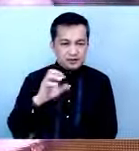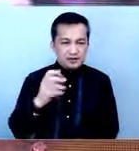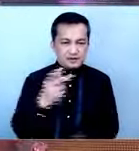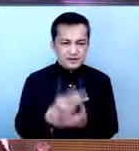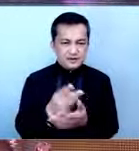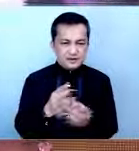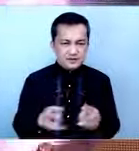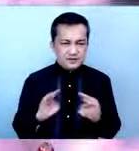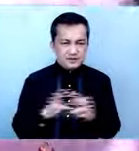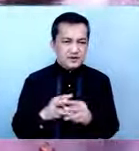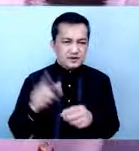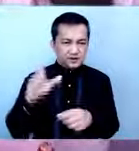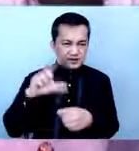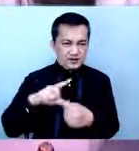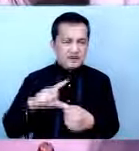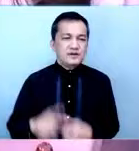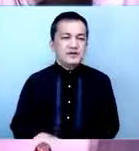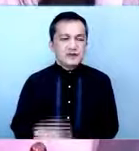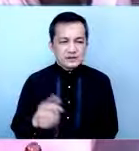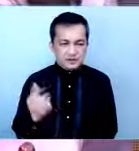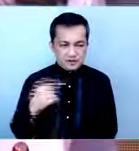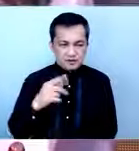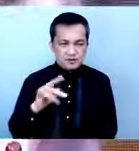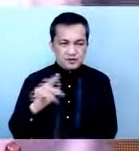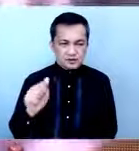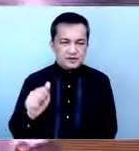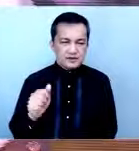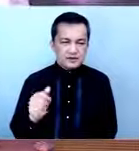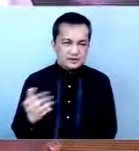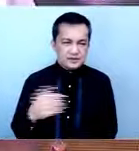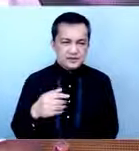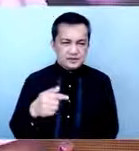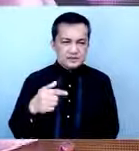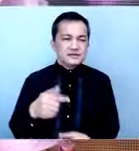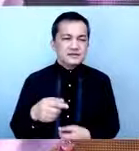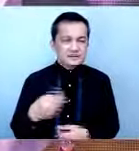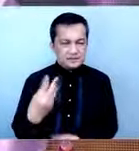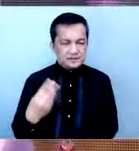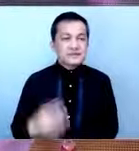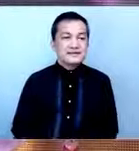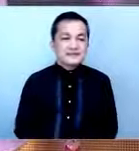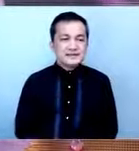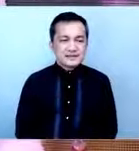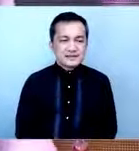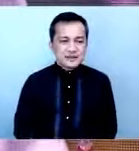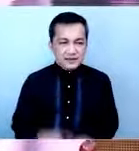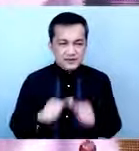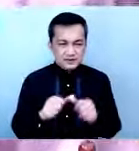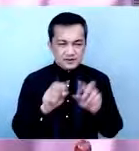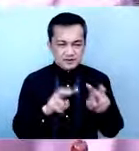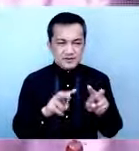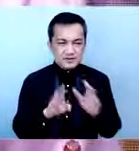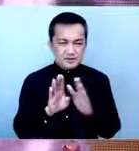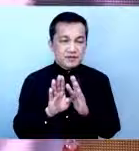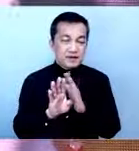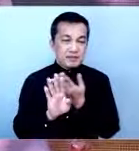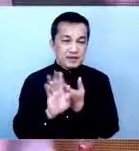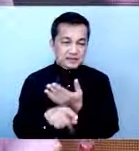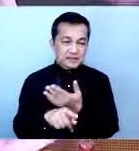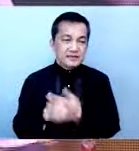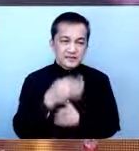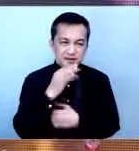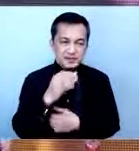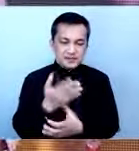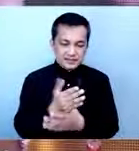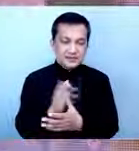500 pesos worth of load. Kaya naman, kagumoka, go and selfie na. Yes. Tuloy-tuloy lang ang pagtutok mga kapatid. Magbabalik ang inyong paboritong kasalo sa